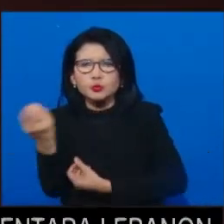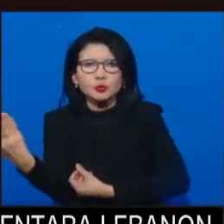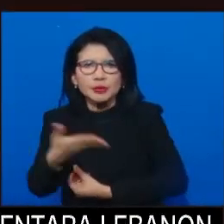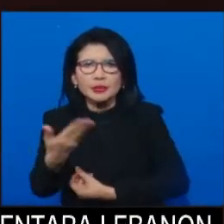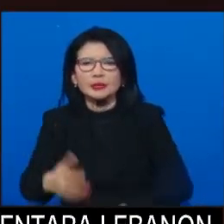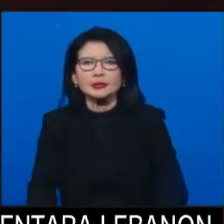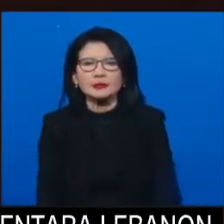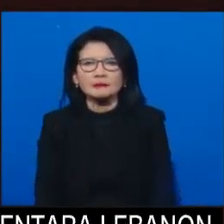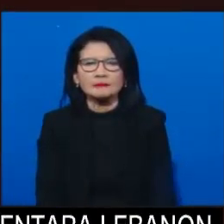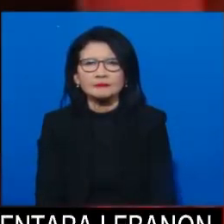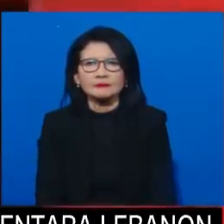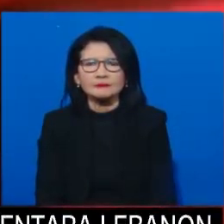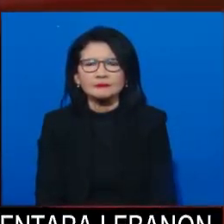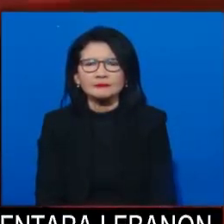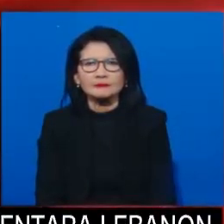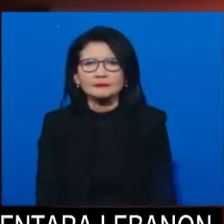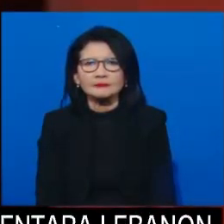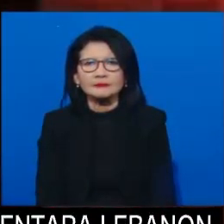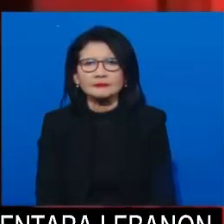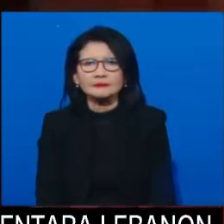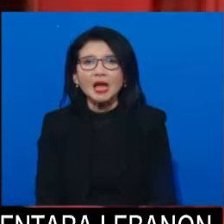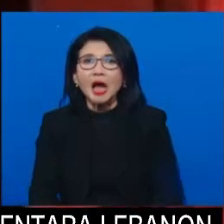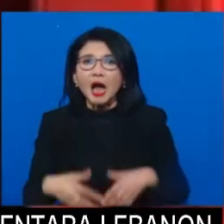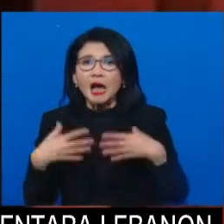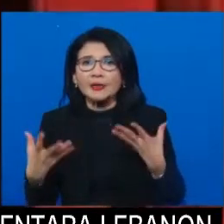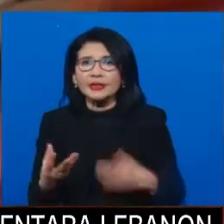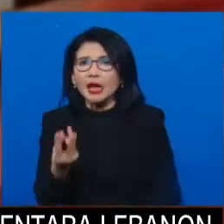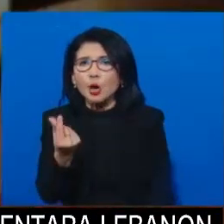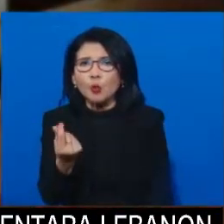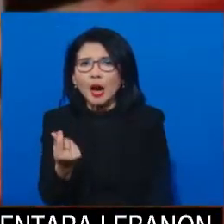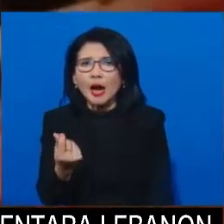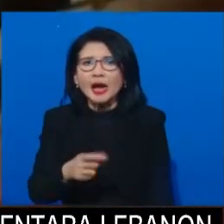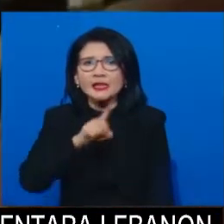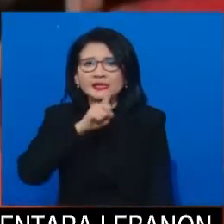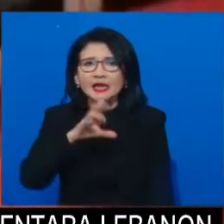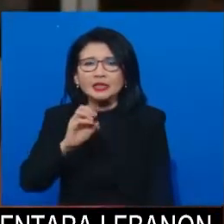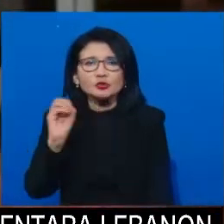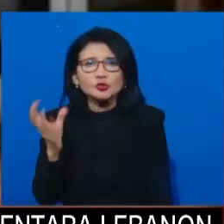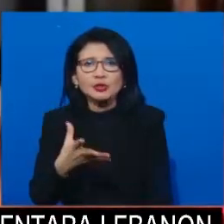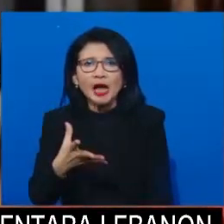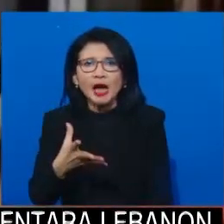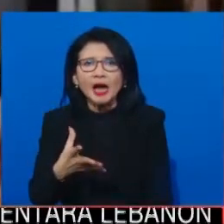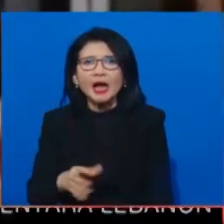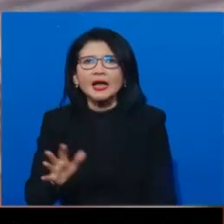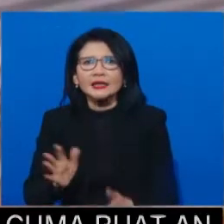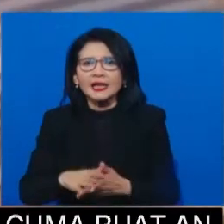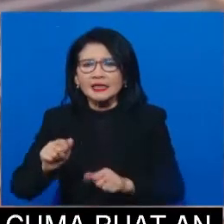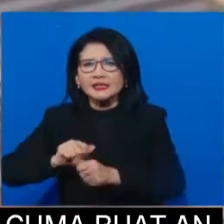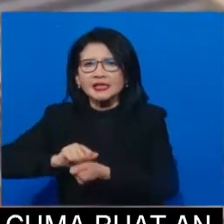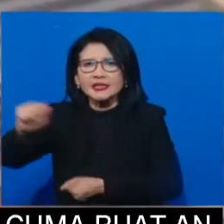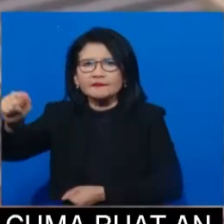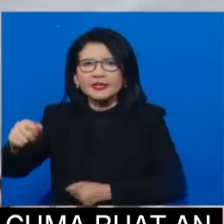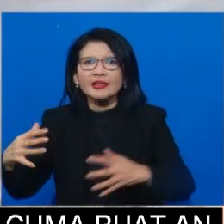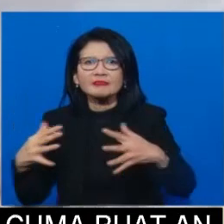diterjunkan ke lokasi kebakaran diketahui akibat kebakaran Ini uang tunai senilai Rp100 juta dan sertifikat tanah ikut